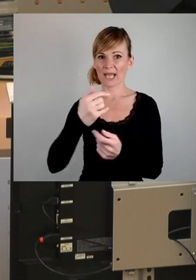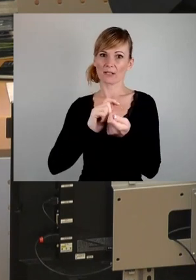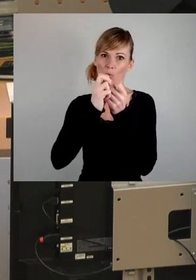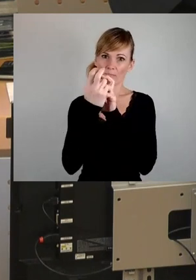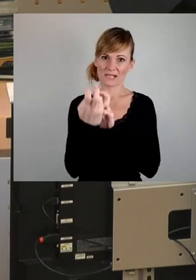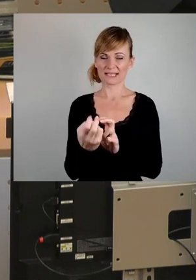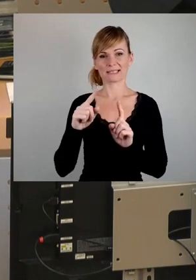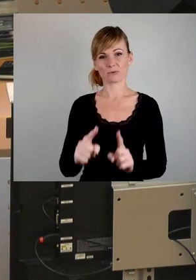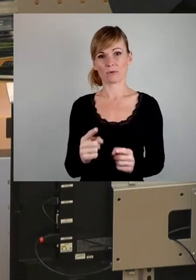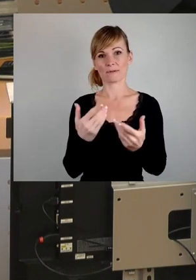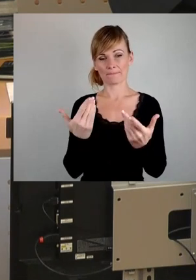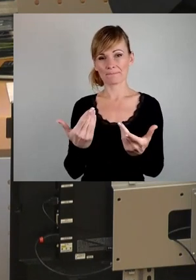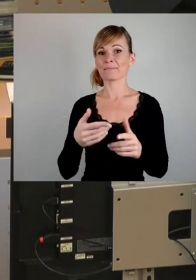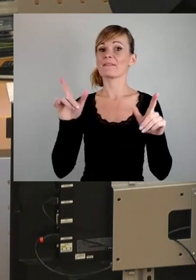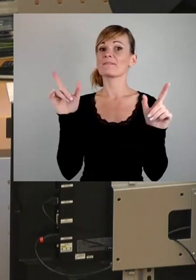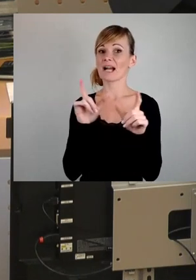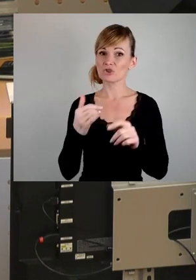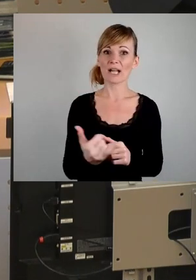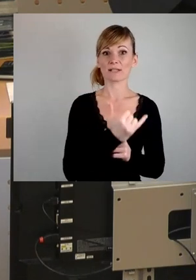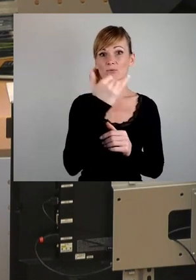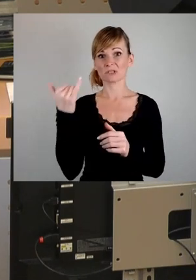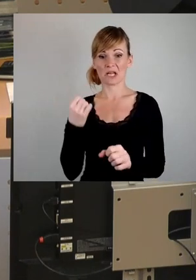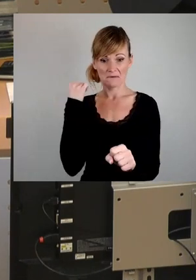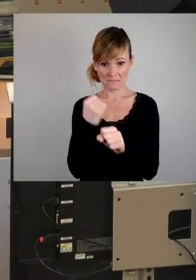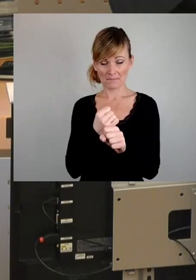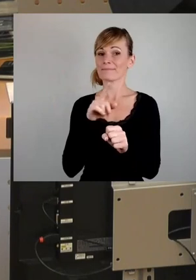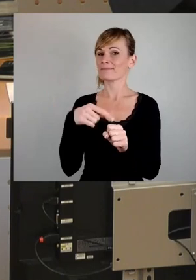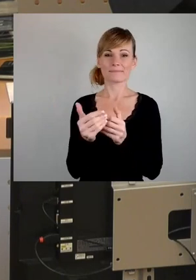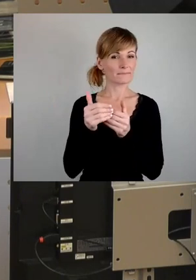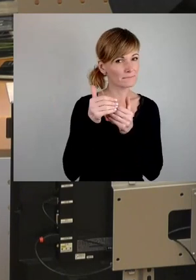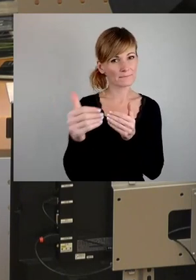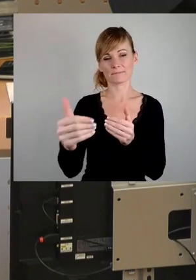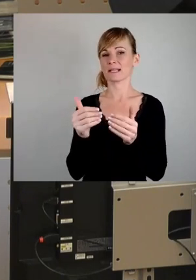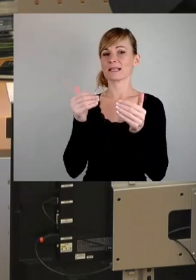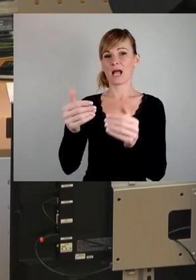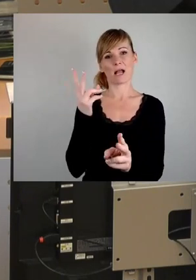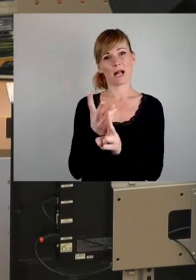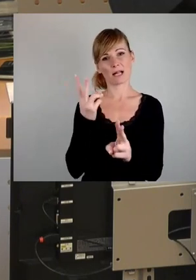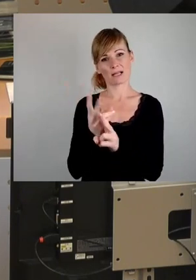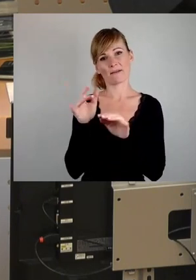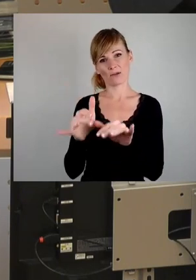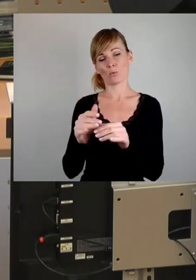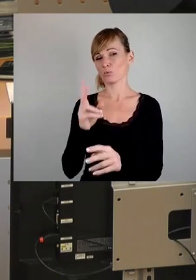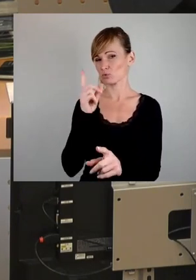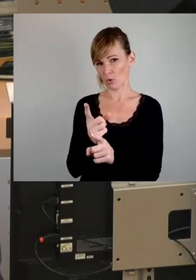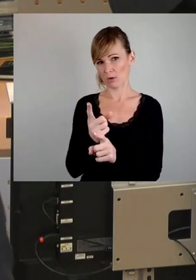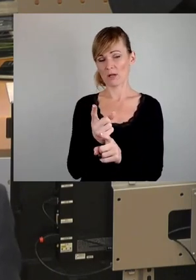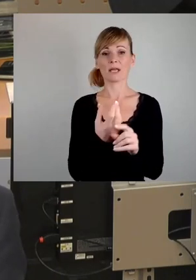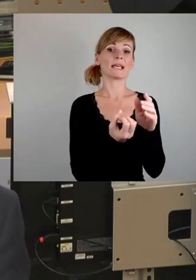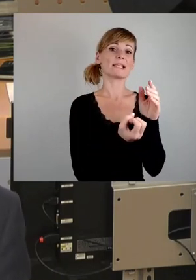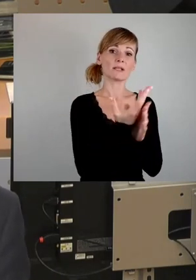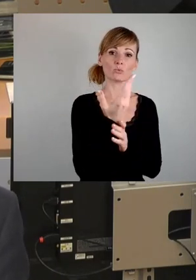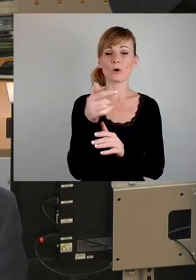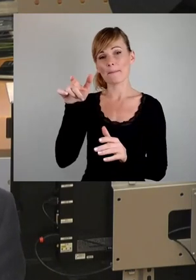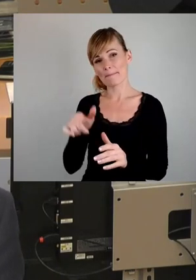das Veranstaltungsjahr hinaus eine nachhaltige Wirkung entfaltet. Hier sollen Natur und Menschen